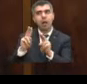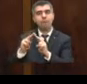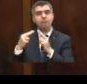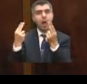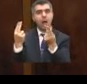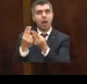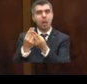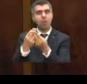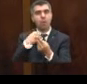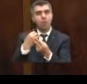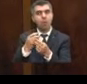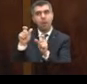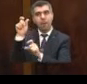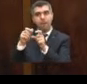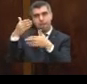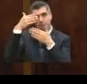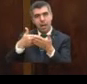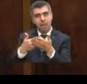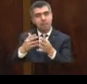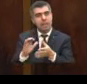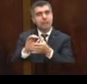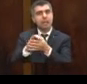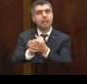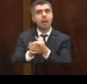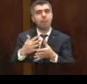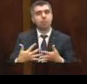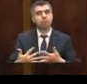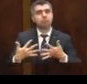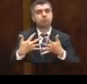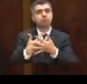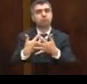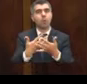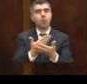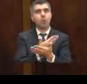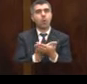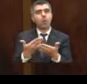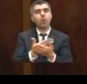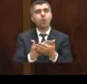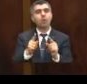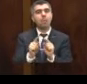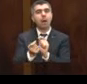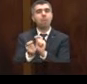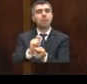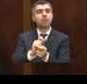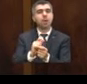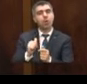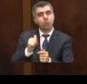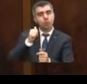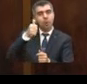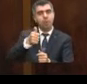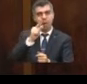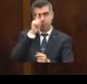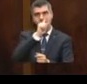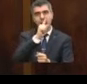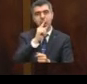المغرب والمغاربة أقوياء بتضامنهم وثقتهم في مؤسساتهم ورغبتهم في غد أفضل.